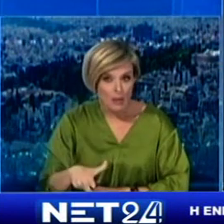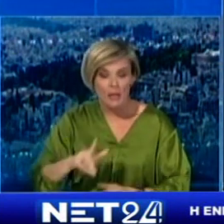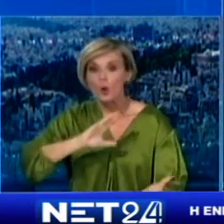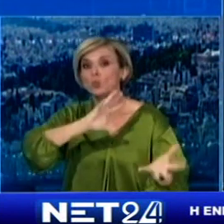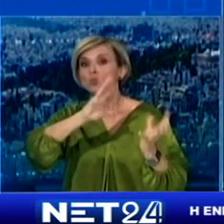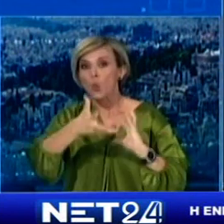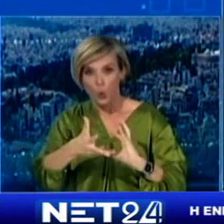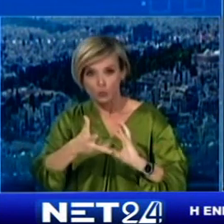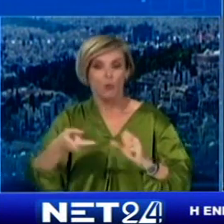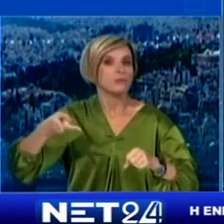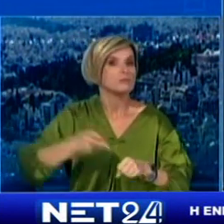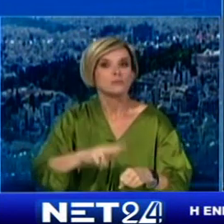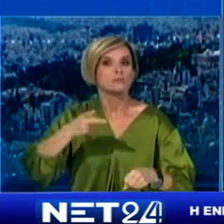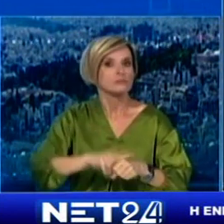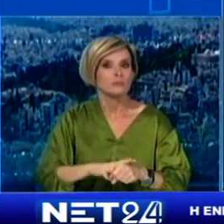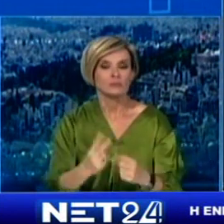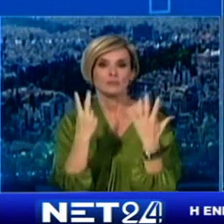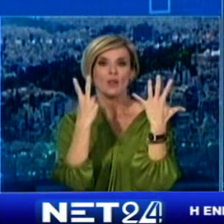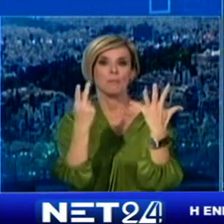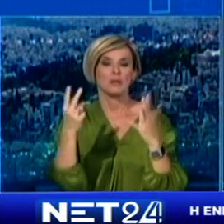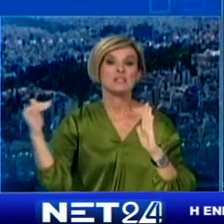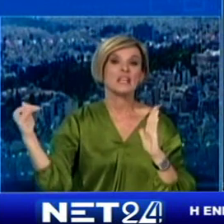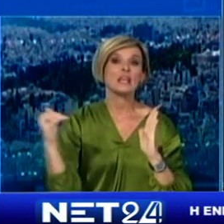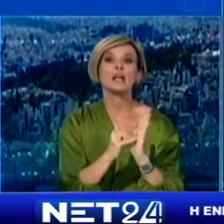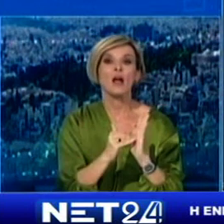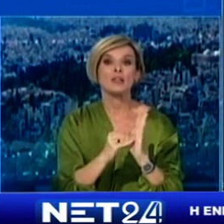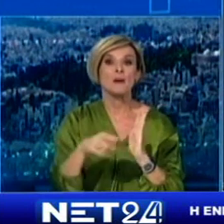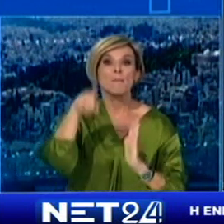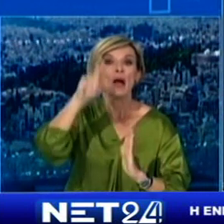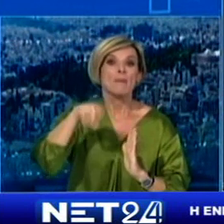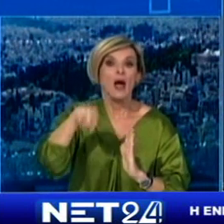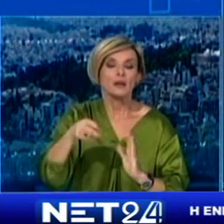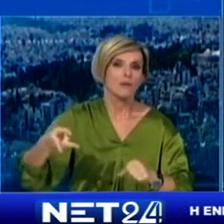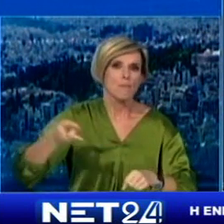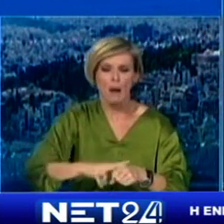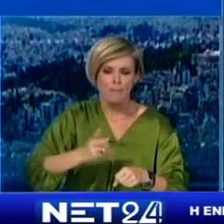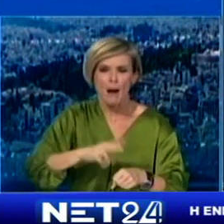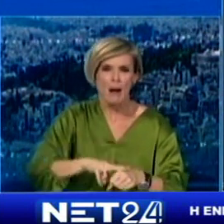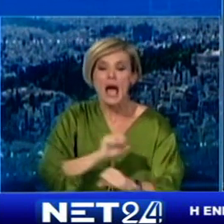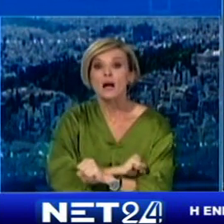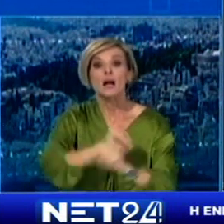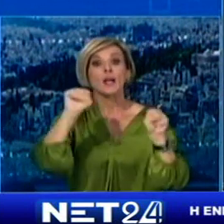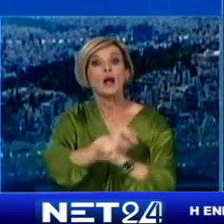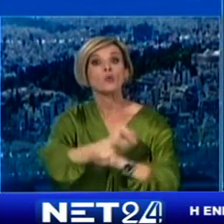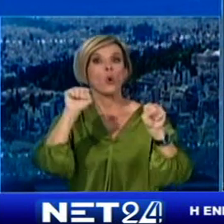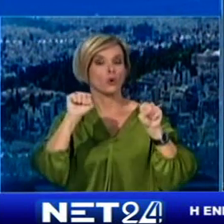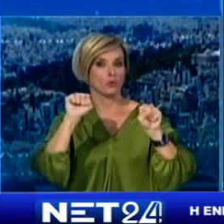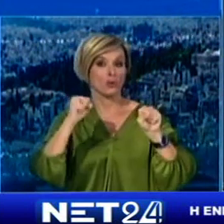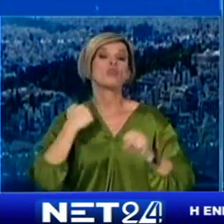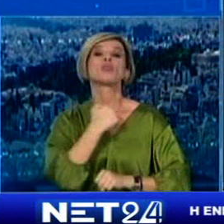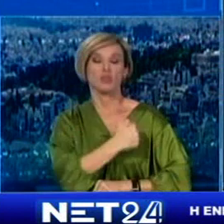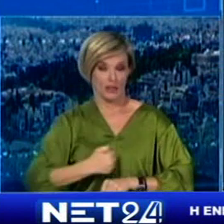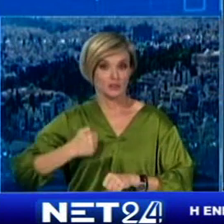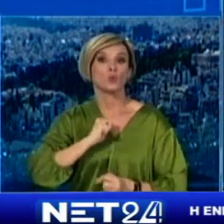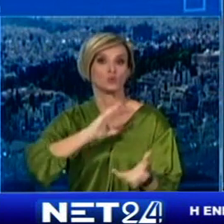πορεία ξεπερνώντας τις 7.500 ανά ημέρα, αριθμός που δεν έχει καταγραφεί από τον Απρίλιο στα πλαίσια του